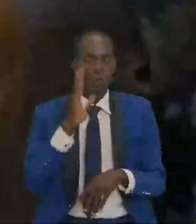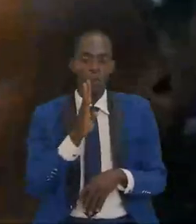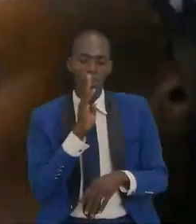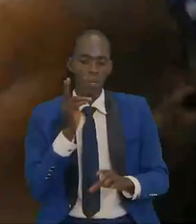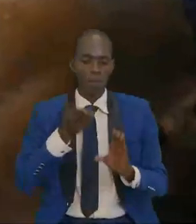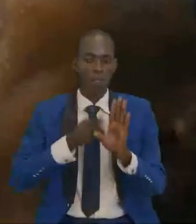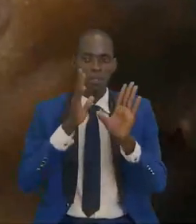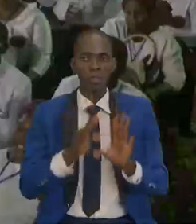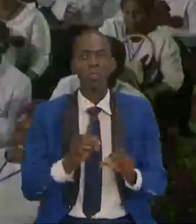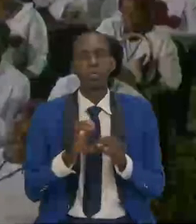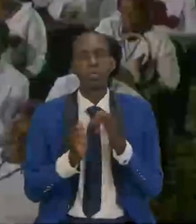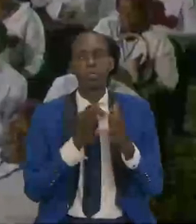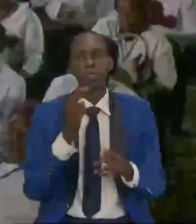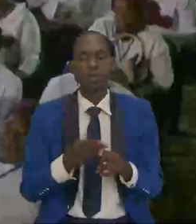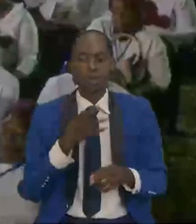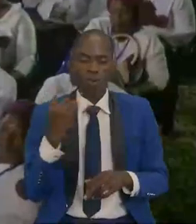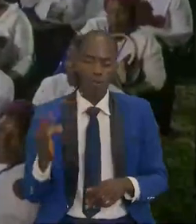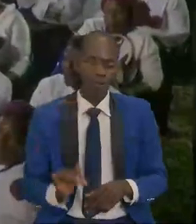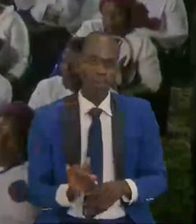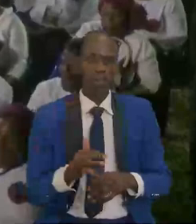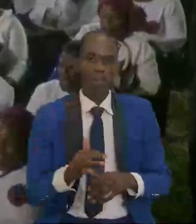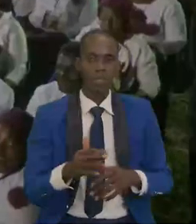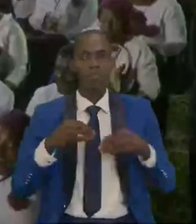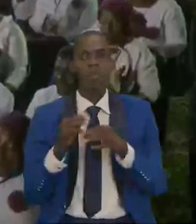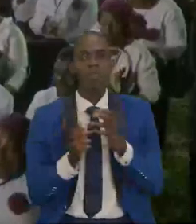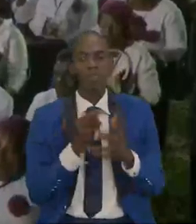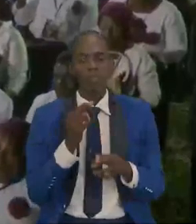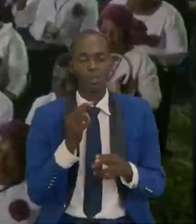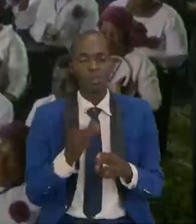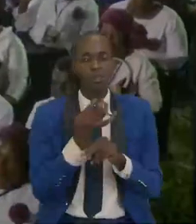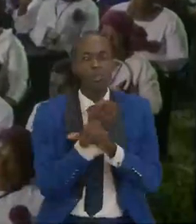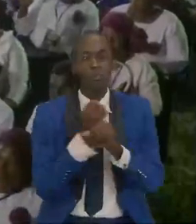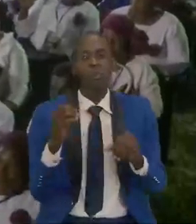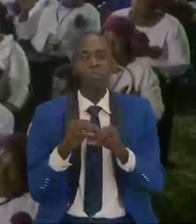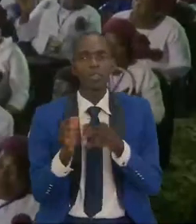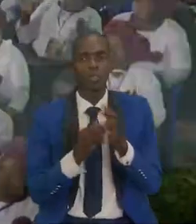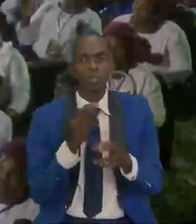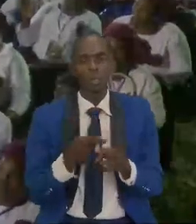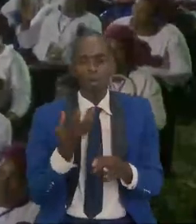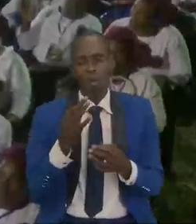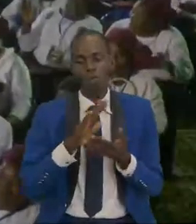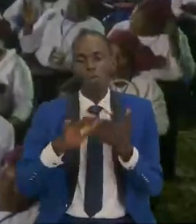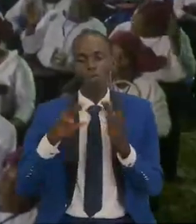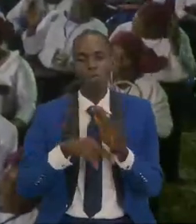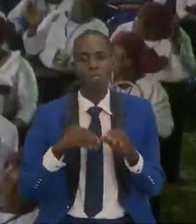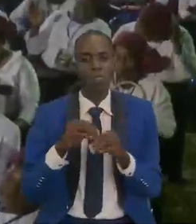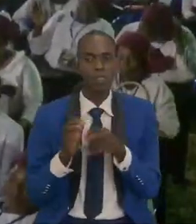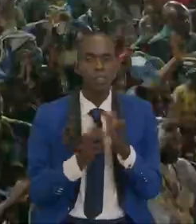Et ce soir, vous serez un participant à la vie éternelle, au